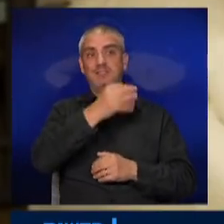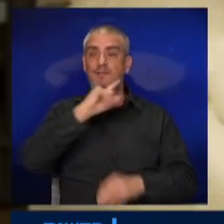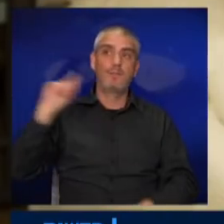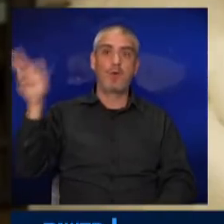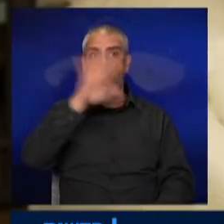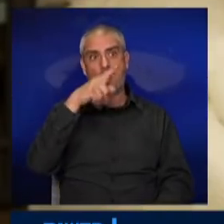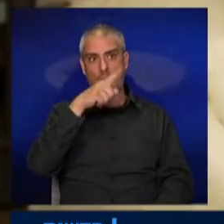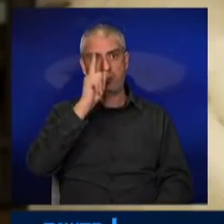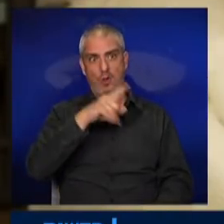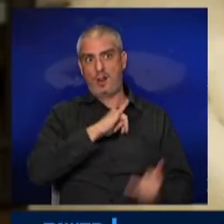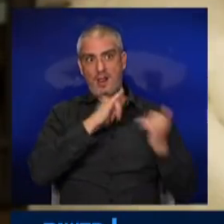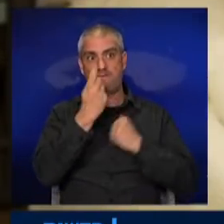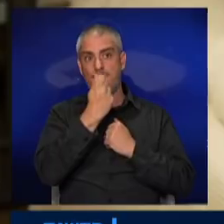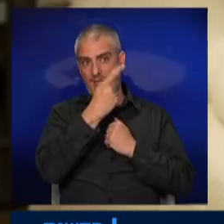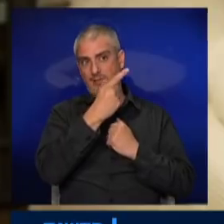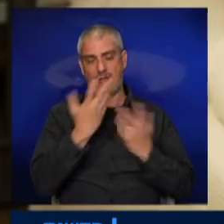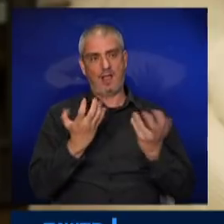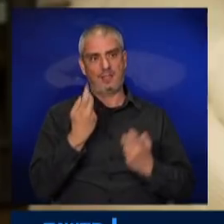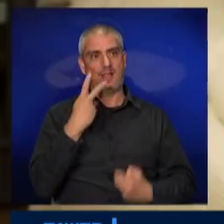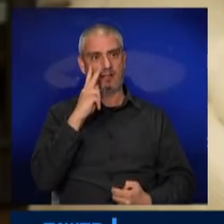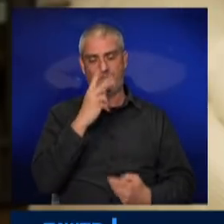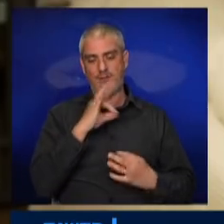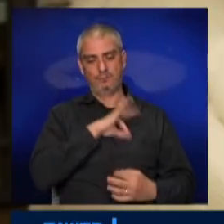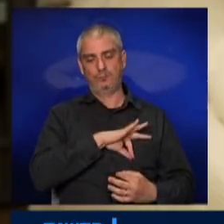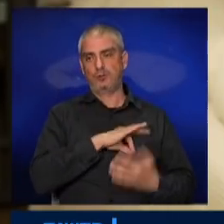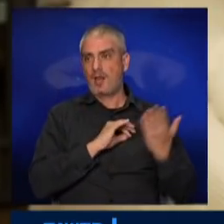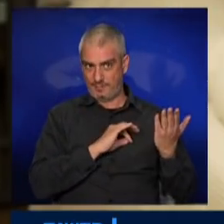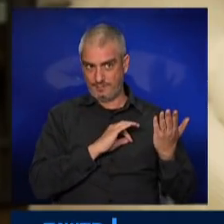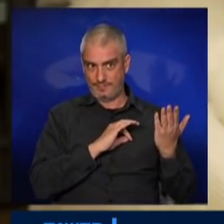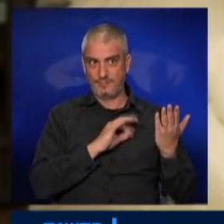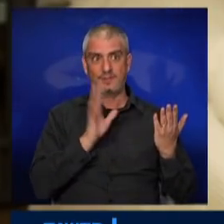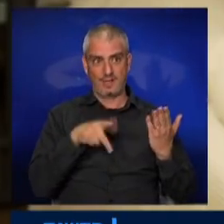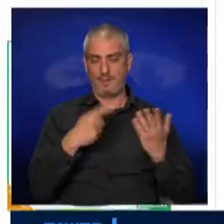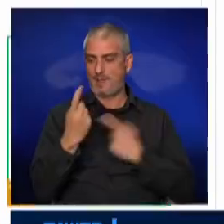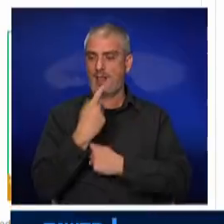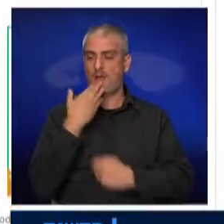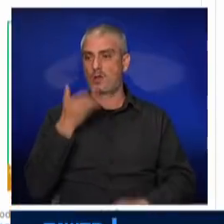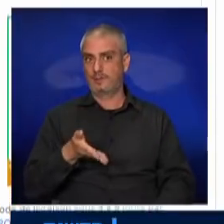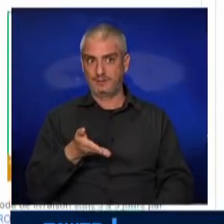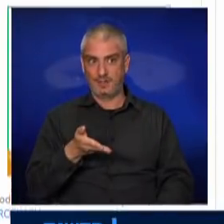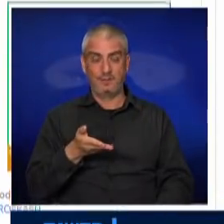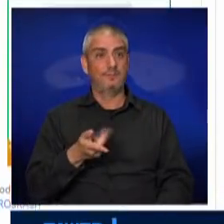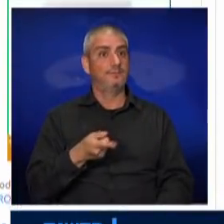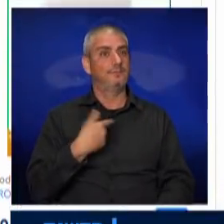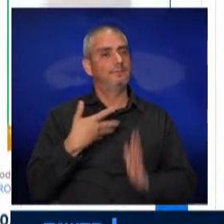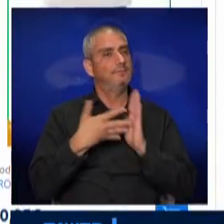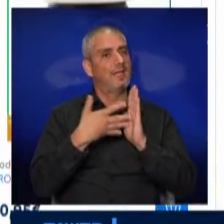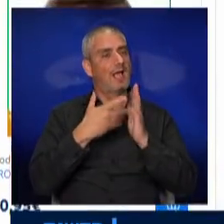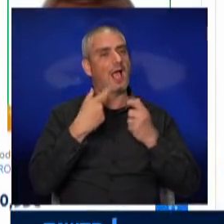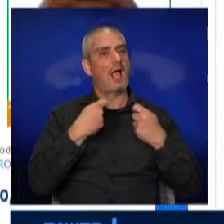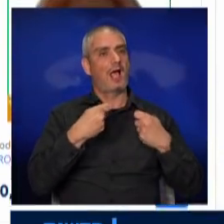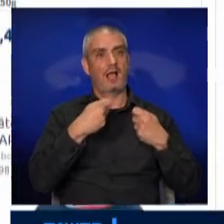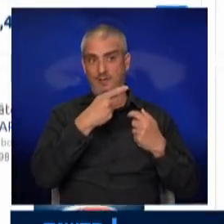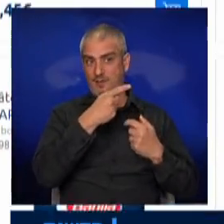אירופה, תוכל להביא את המחיר שהיא בעצם האטרקטיבי שלה, המשתלם, גם לצרכן הישראלי. גלילה באתר המחירות המקוון